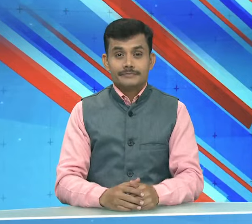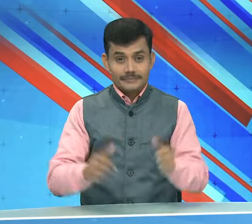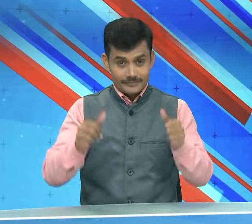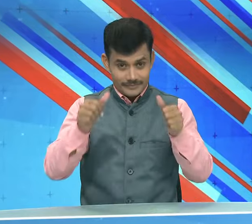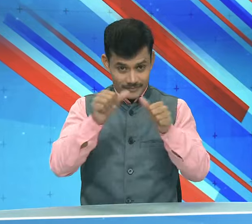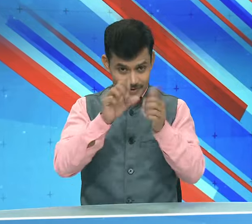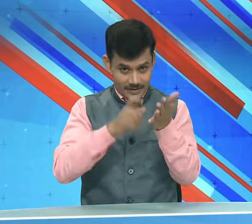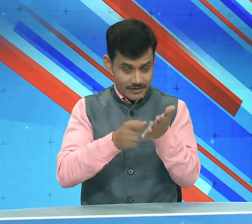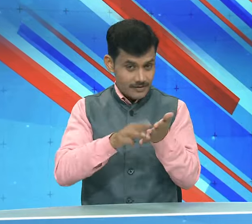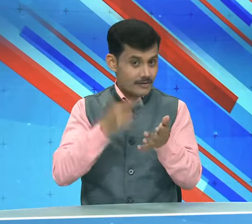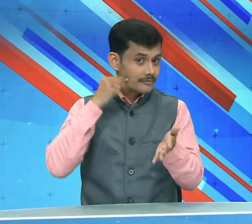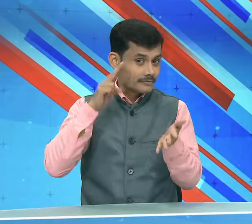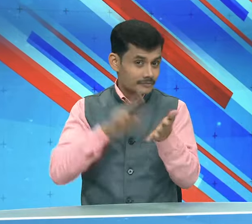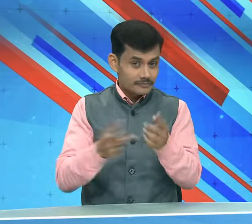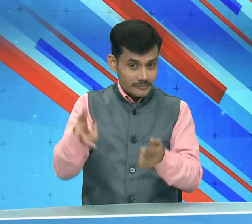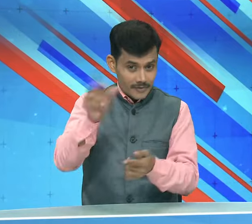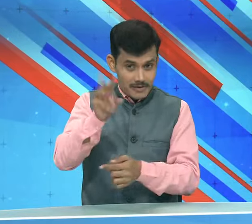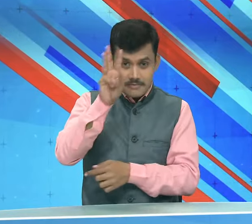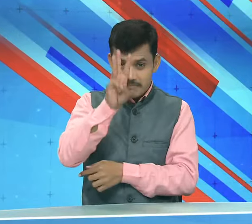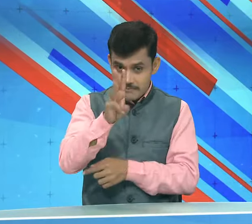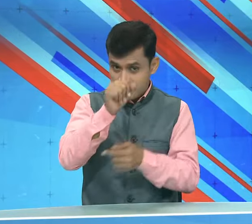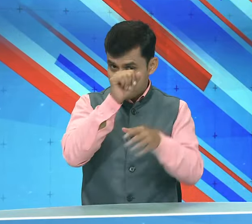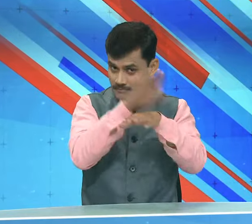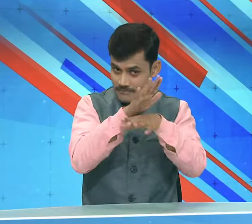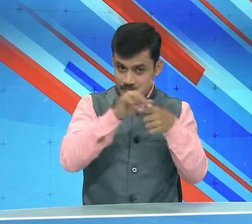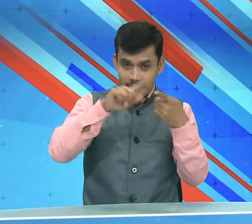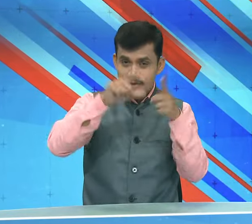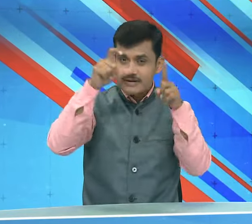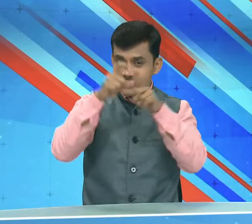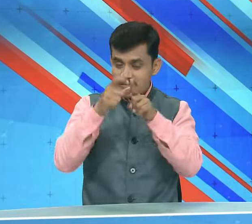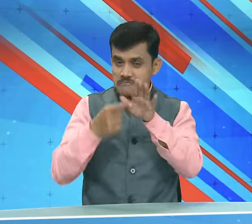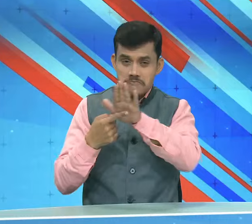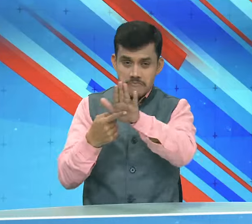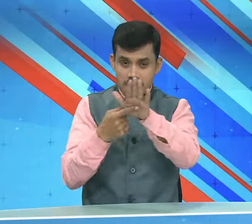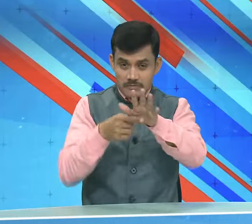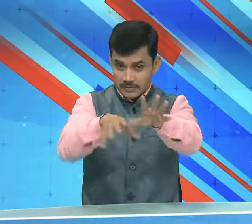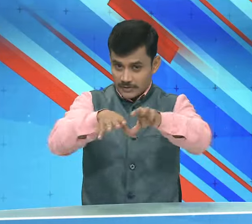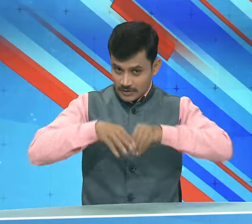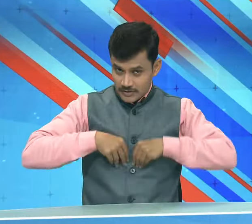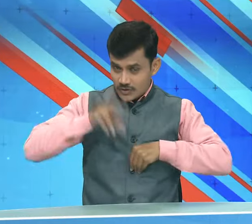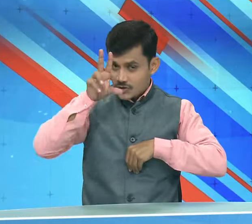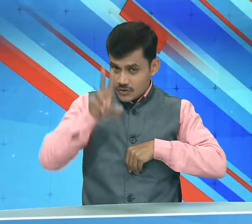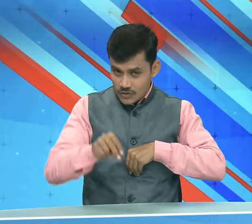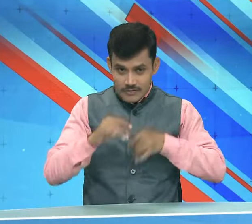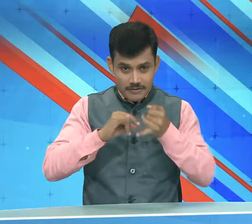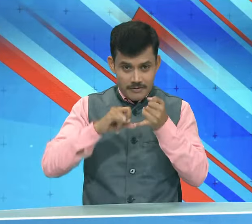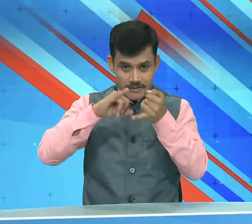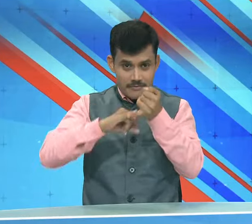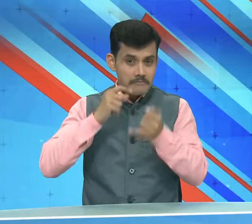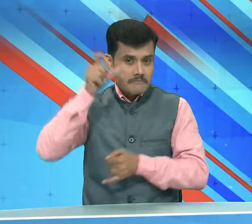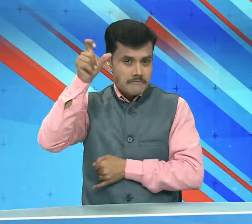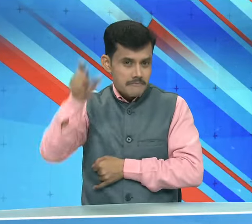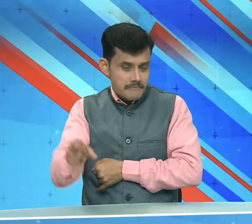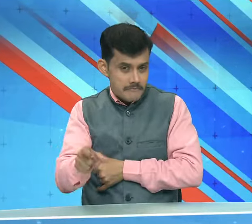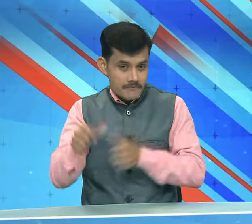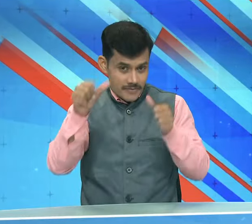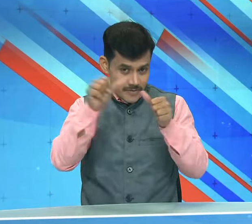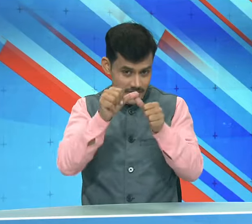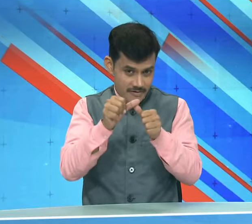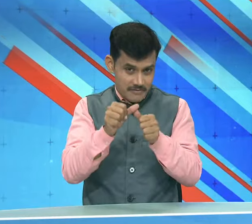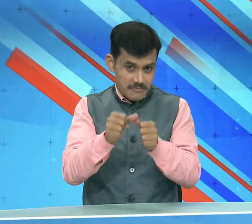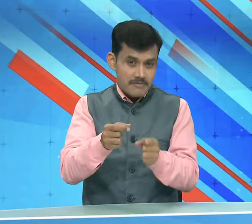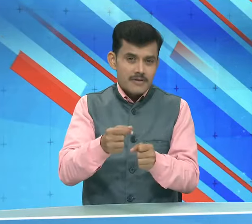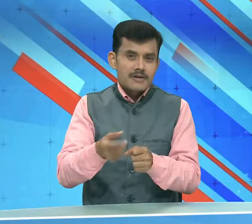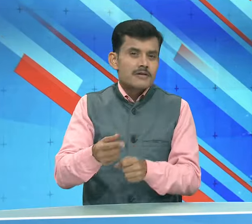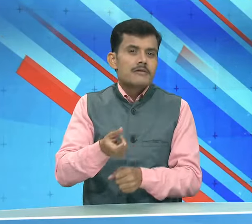अरविंद केजरीवाल के तीसरी बार ईडी के सामने समन को इनकार करने पर शहजाद पूनावाला ने अरविंद केजरीवाल